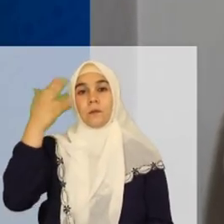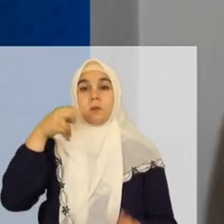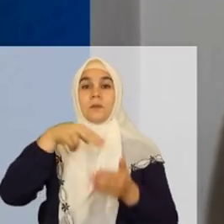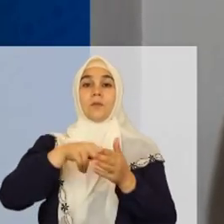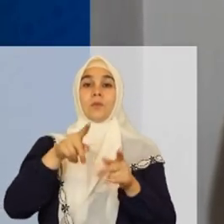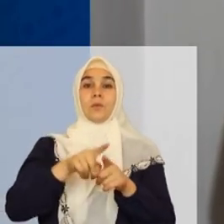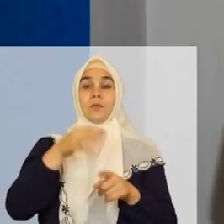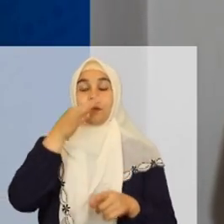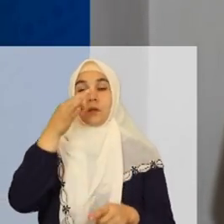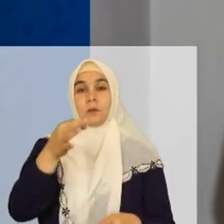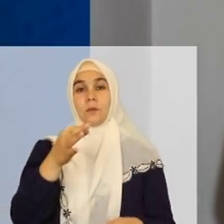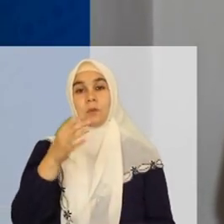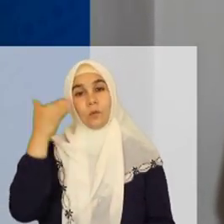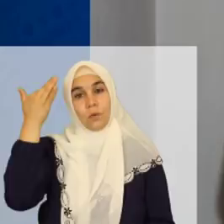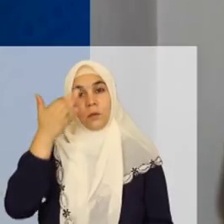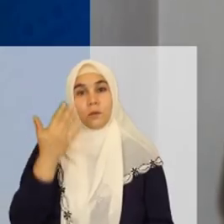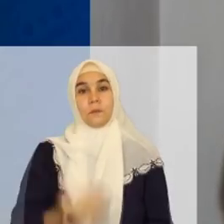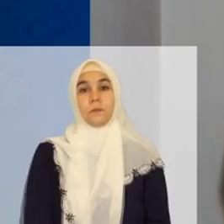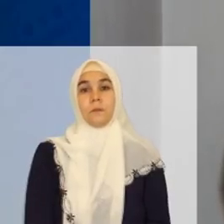turishini ihrom paytida o'ylasin.